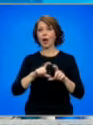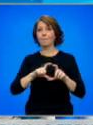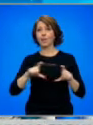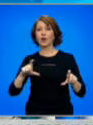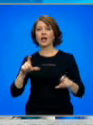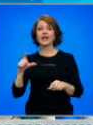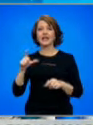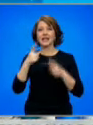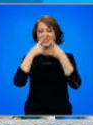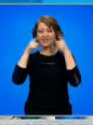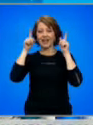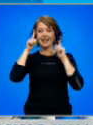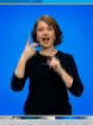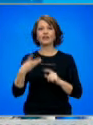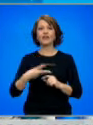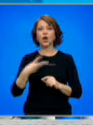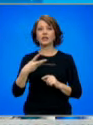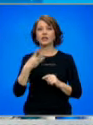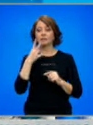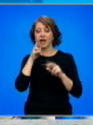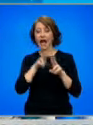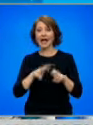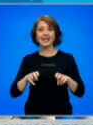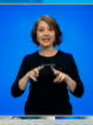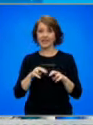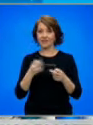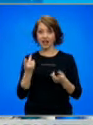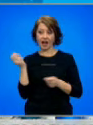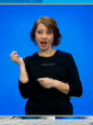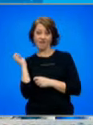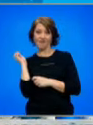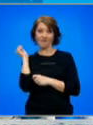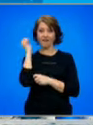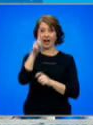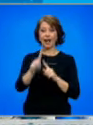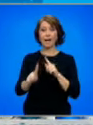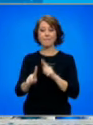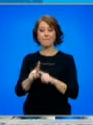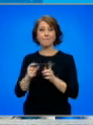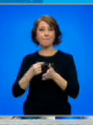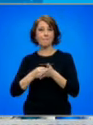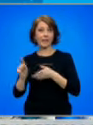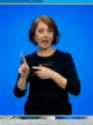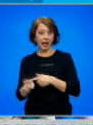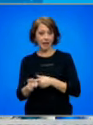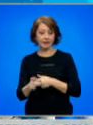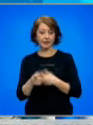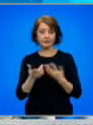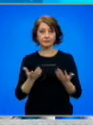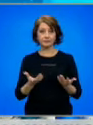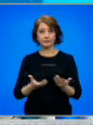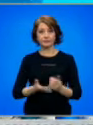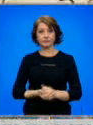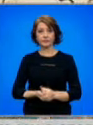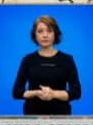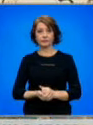Троица. Разследва се дали огънят е тръгнал от хвърлена на терасата пиратка. Случаят предизвика остра реакция в социалните